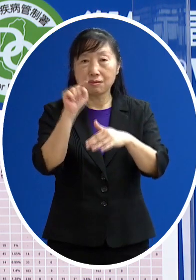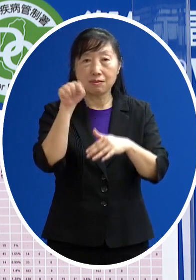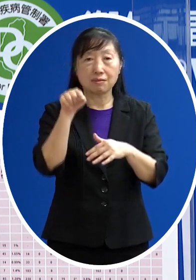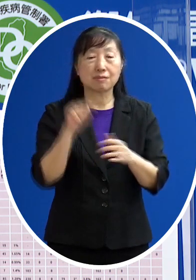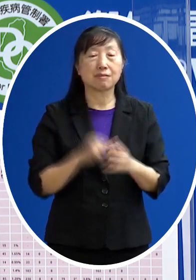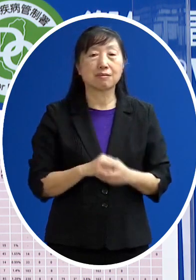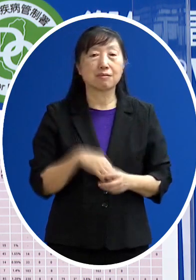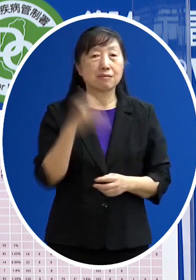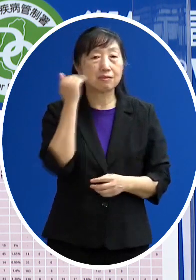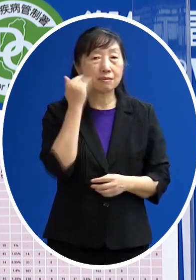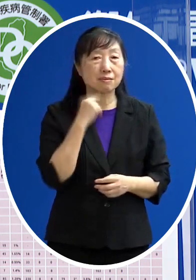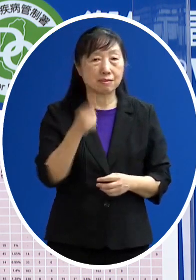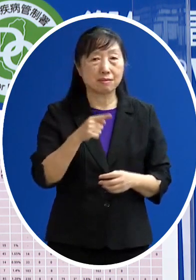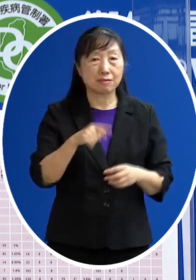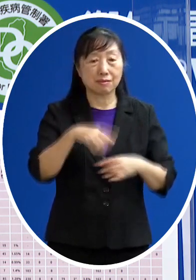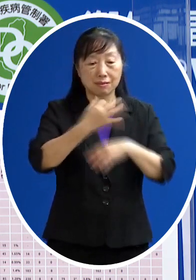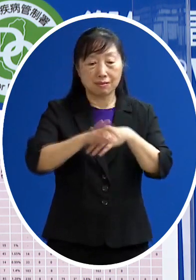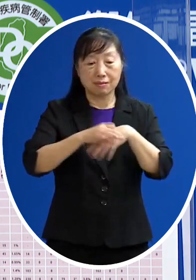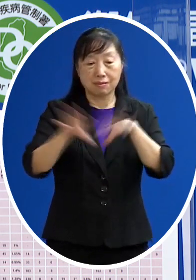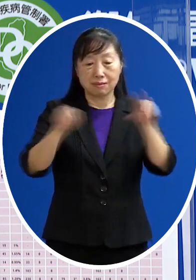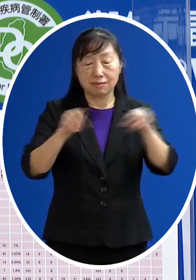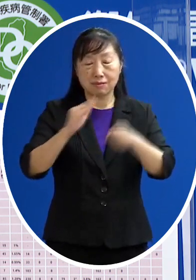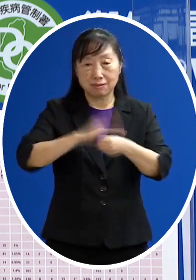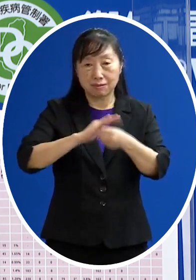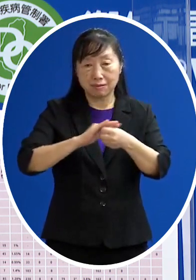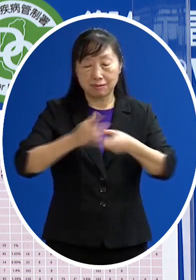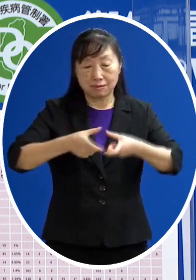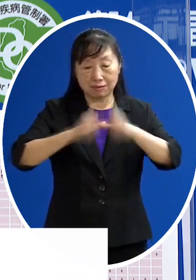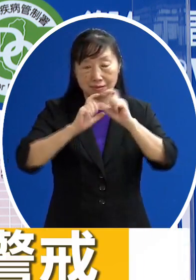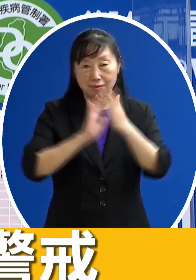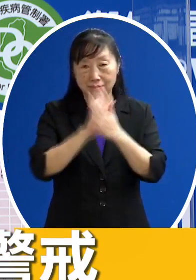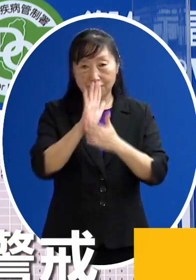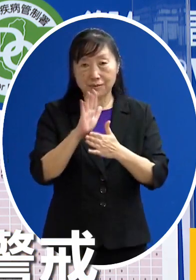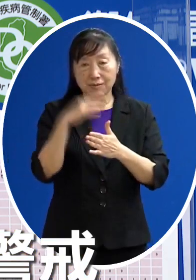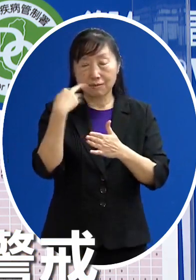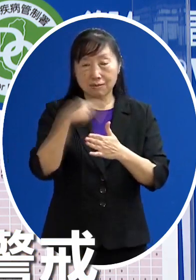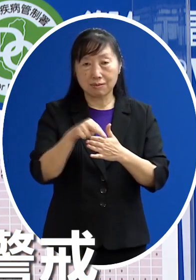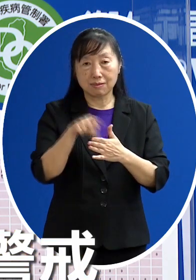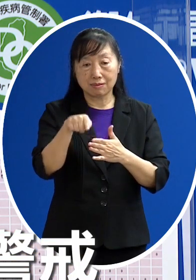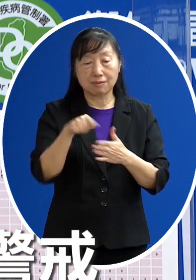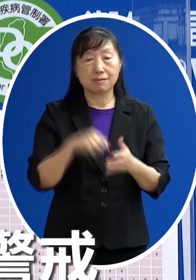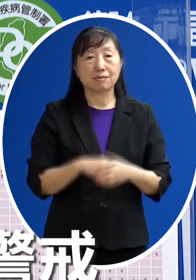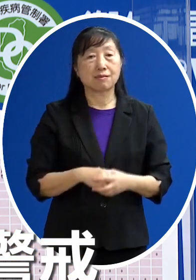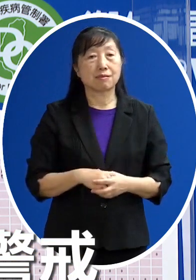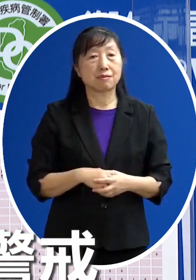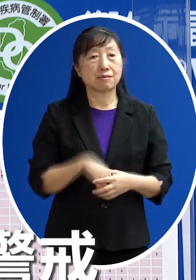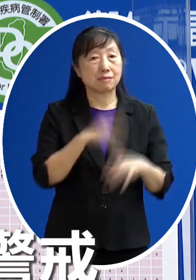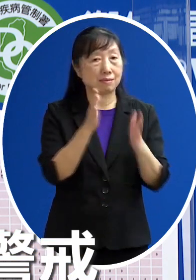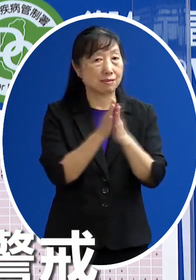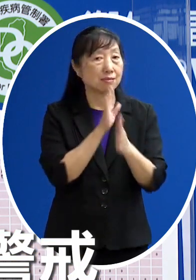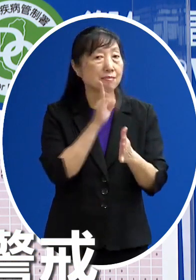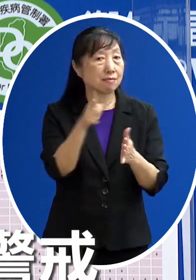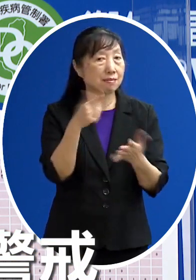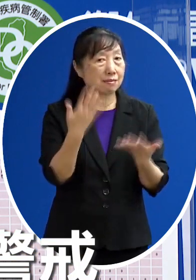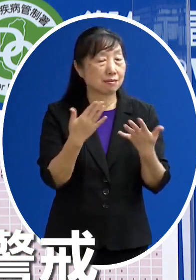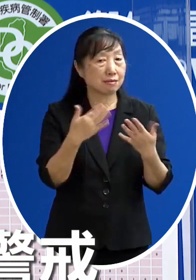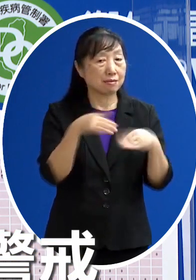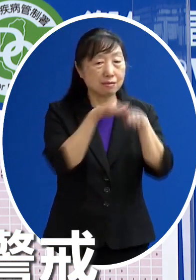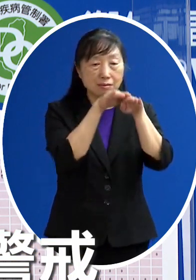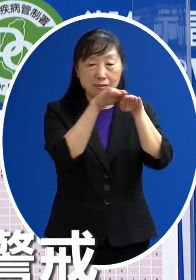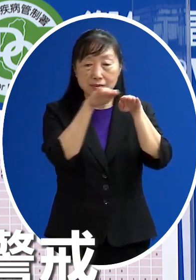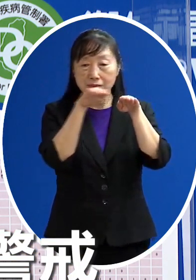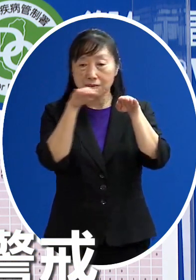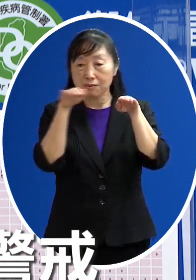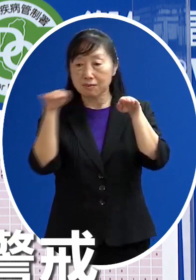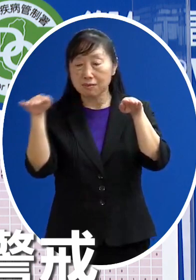们看看说校正回归以后趋势的话，它并没有就是说哈，这是维持一个差不多一个平稳的一